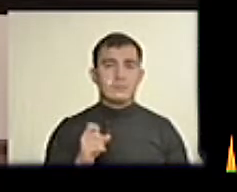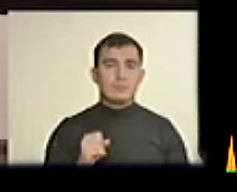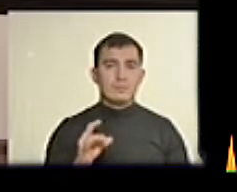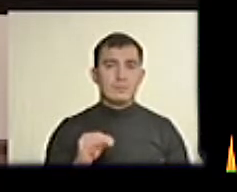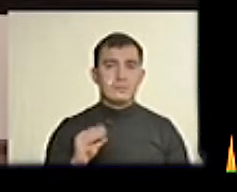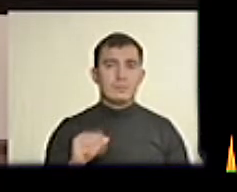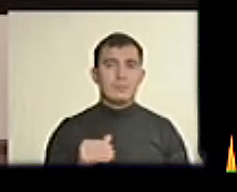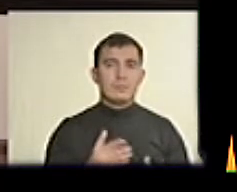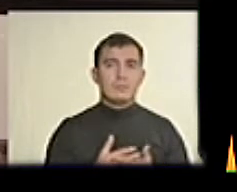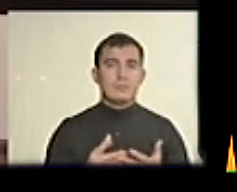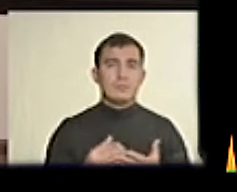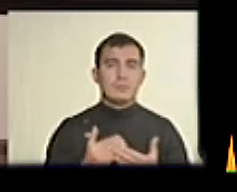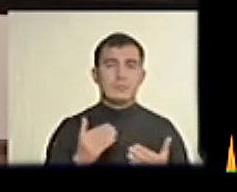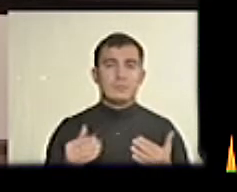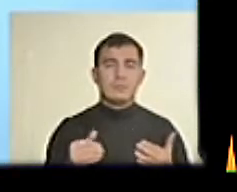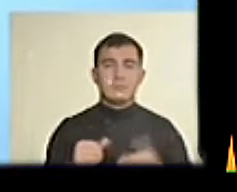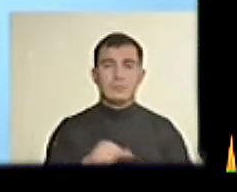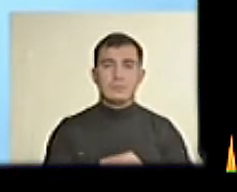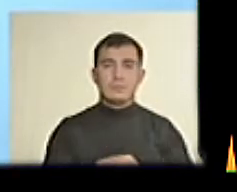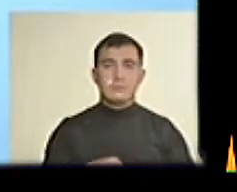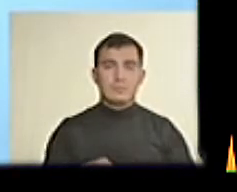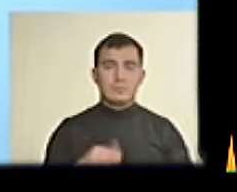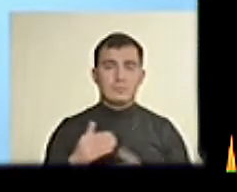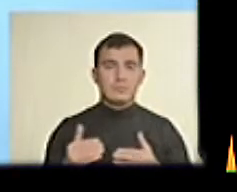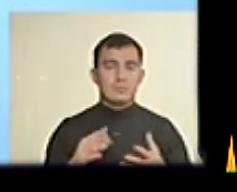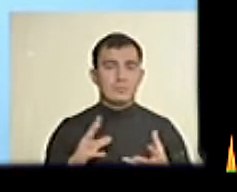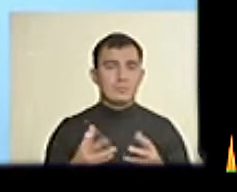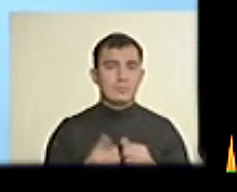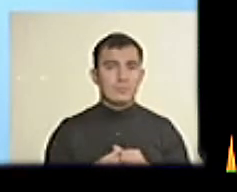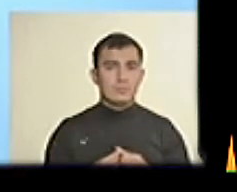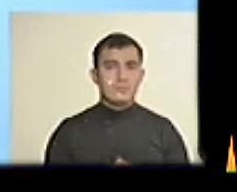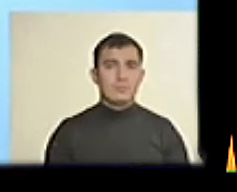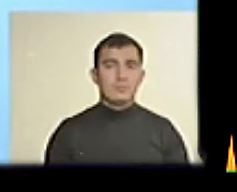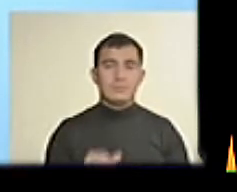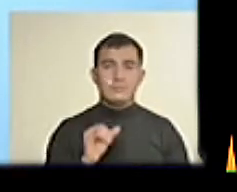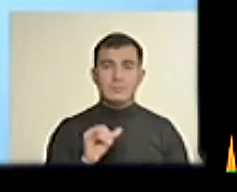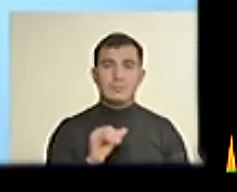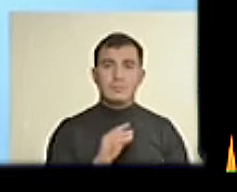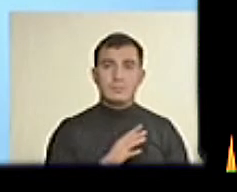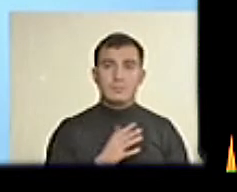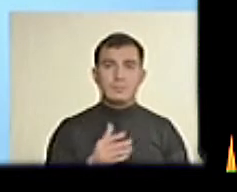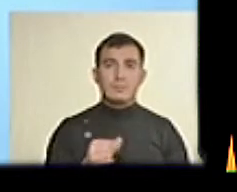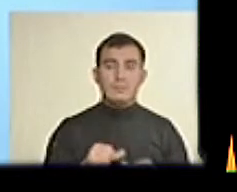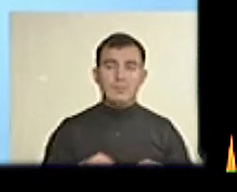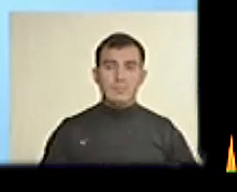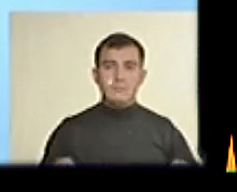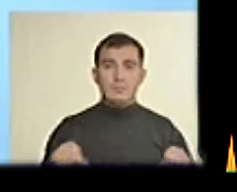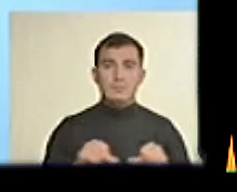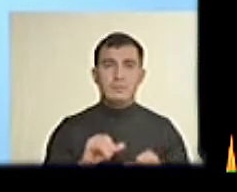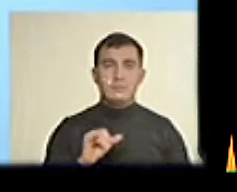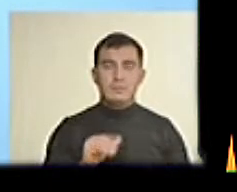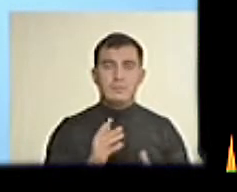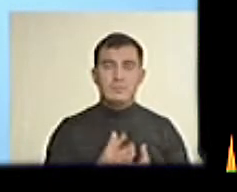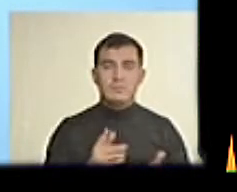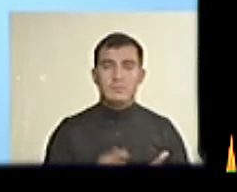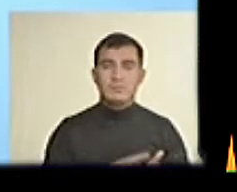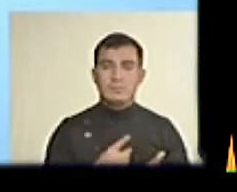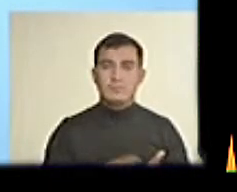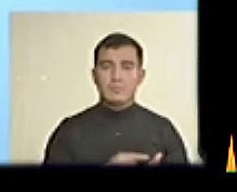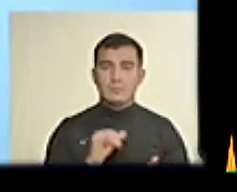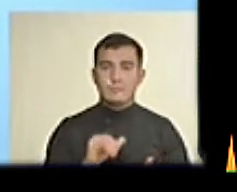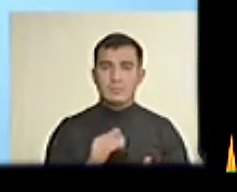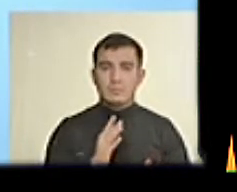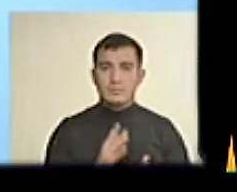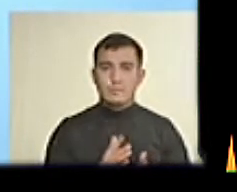Buxoro amirligining chegaralari. Bu yerda sizga mana bu chegaralar albatta darsligingizda mavjud. Xo'sh,